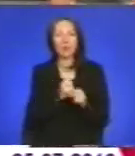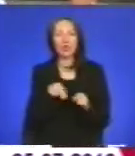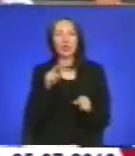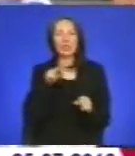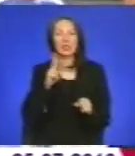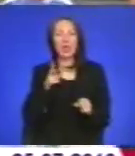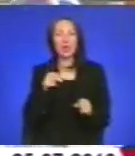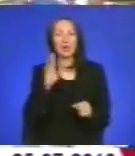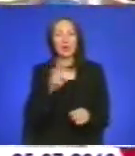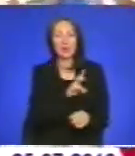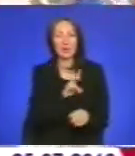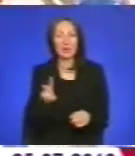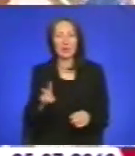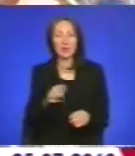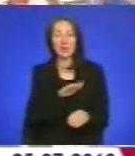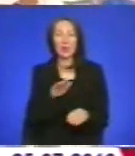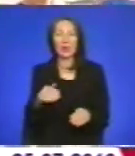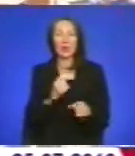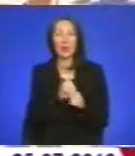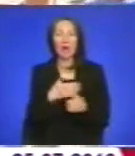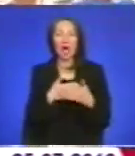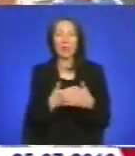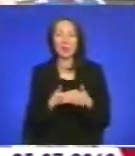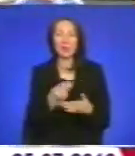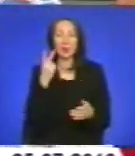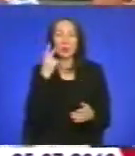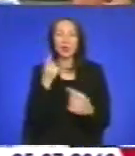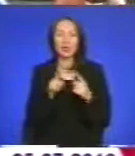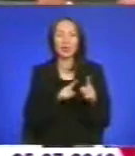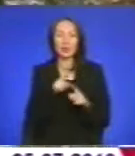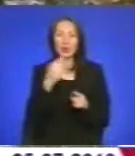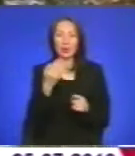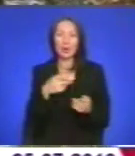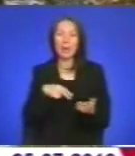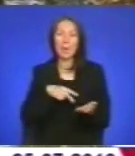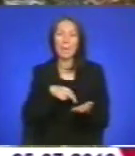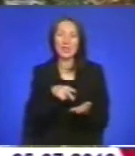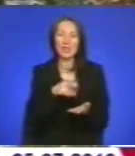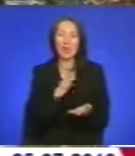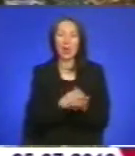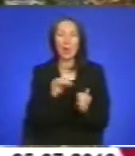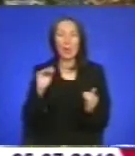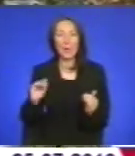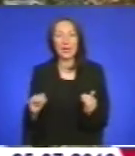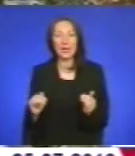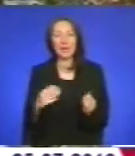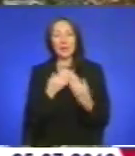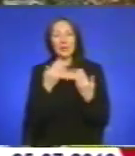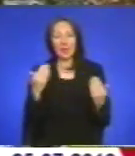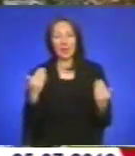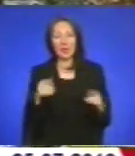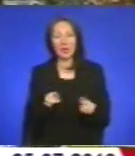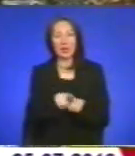географією. З дітьми працює активно, постійно змінює до них підхід. Маємо маленькі сценізації також для них.